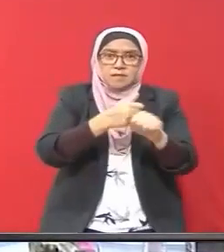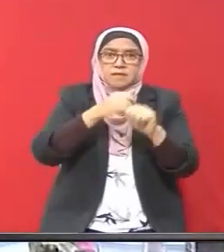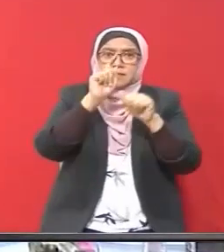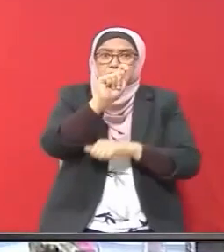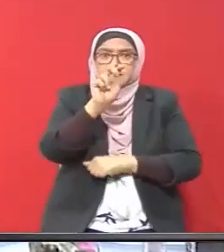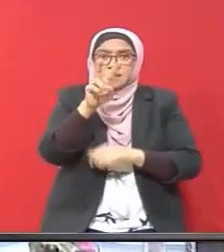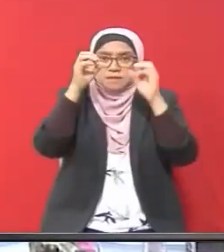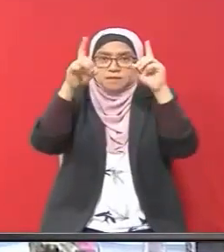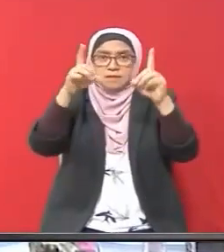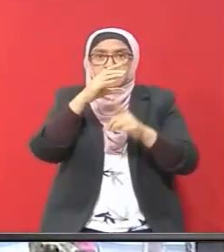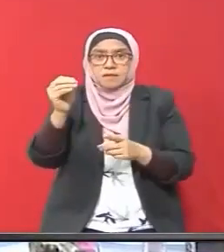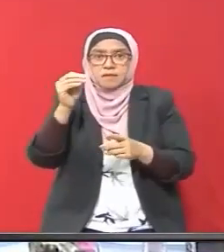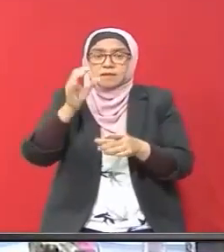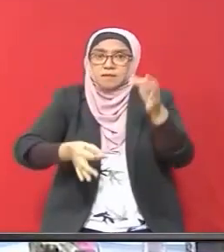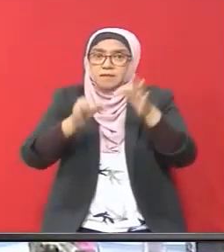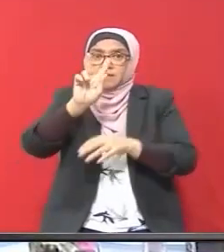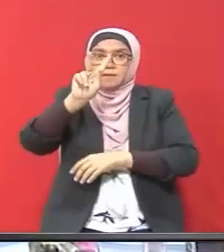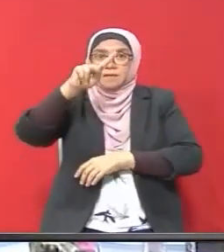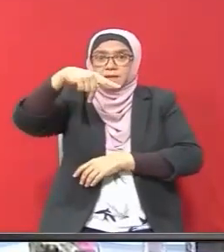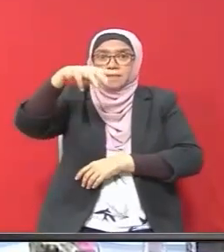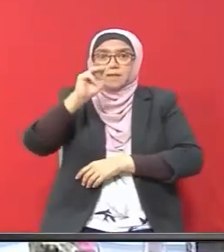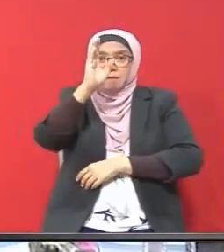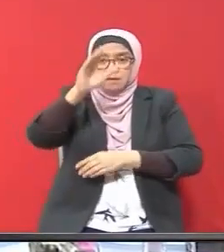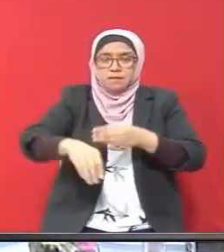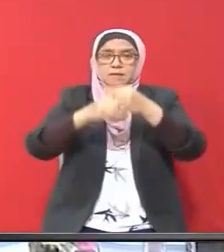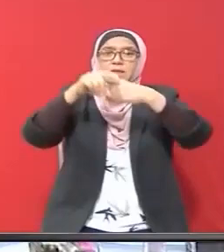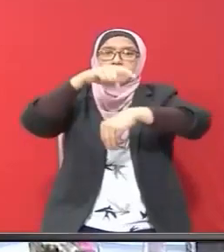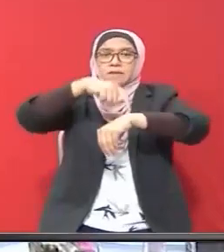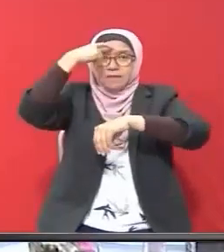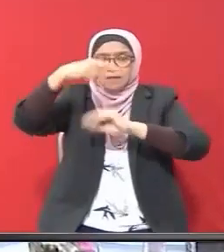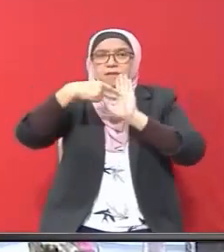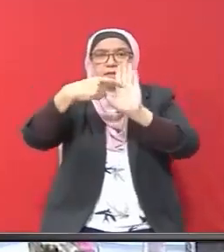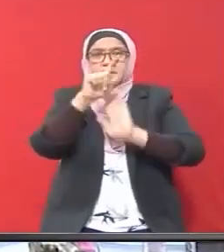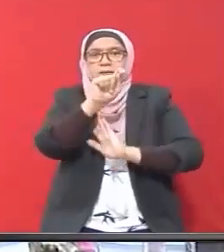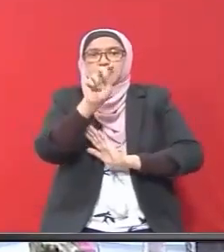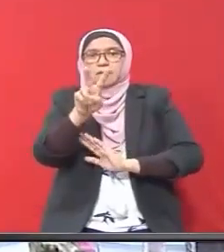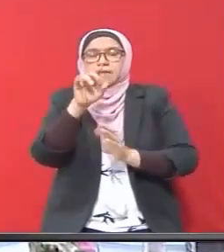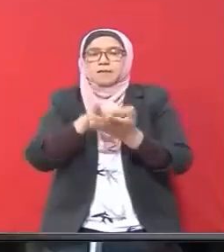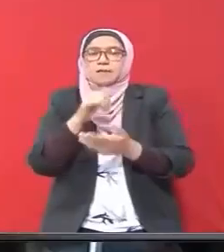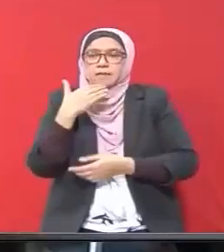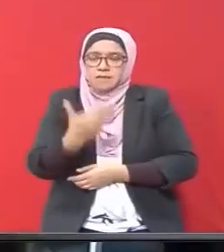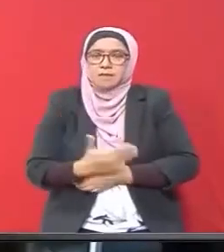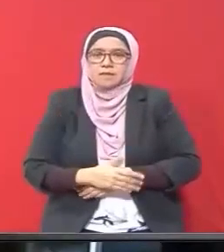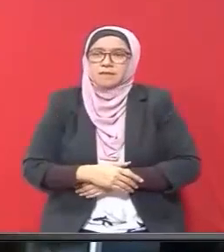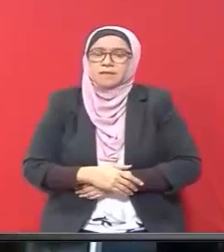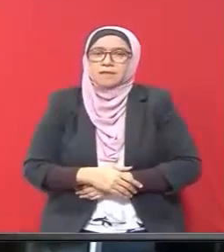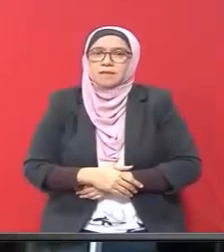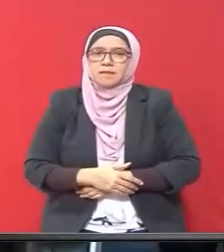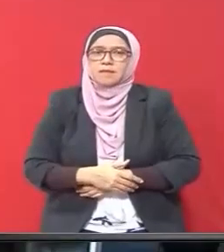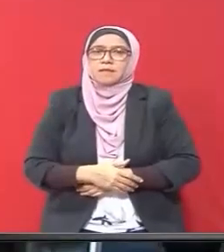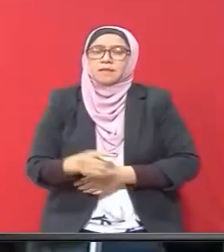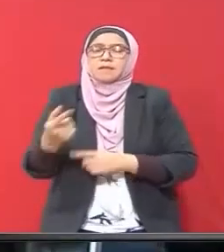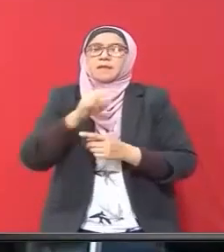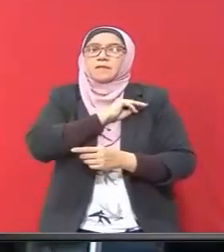change untuk menambah Mask siaran TV pendidikan lagi Gem kcl04 memberikan pendidikan jawab